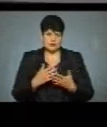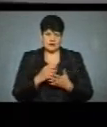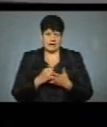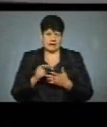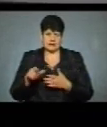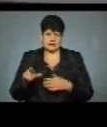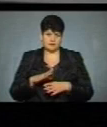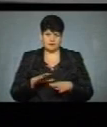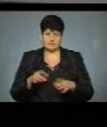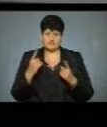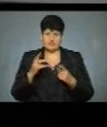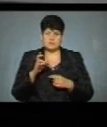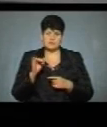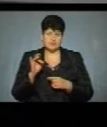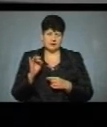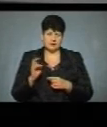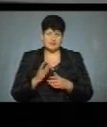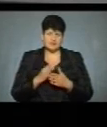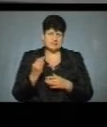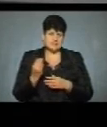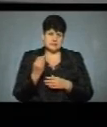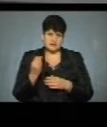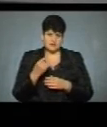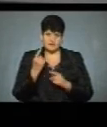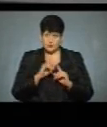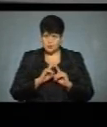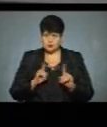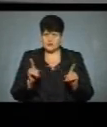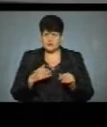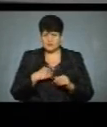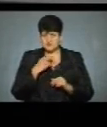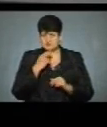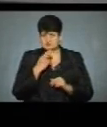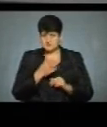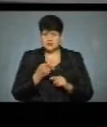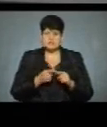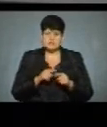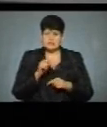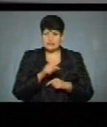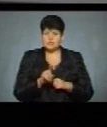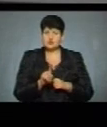помічено. У Великобірківській сільській комісії є досить цікава особливість, яка була нами замічена. По-перше, це те, що